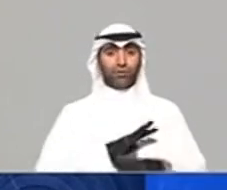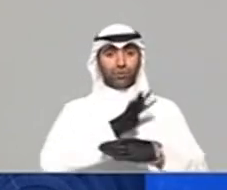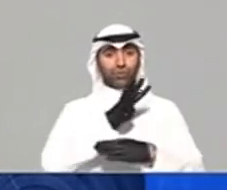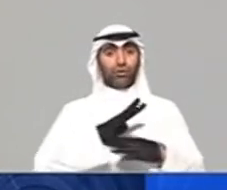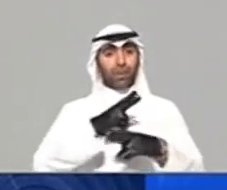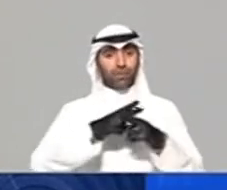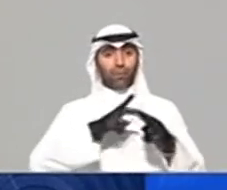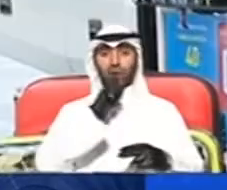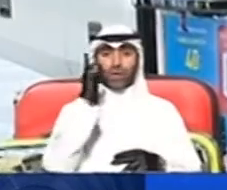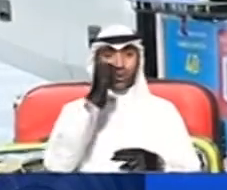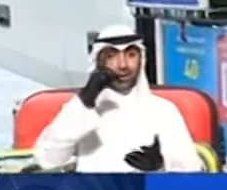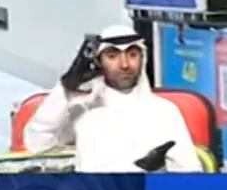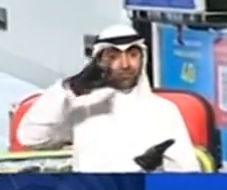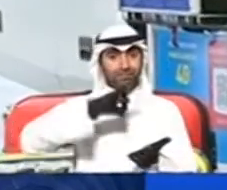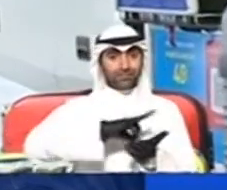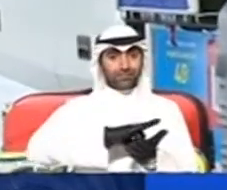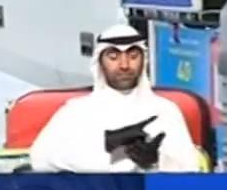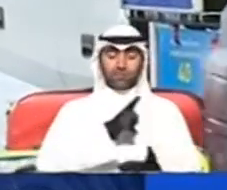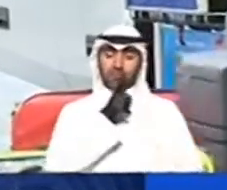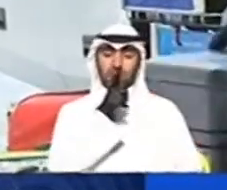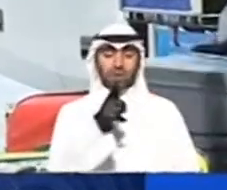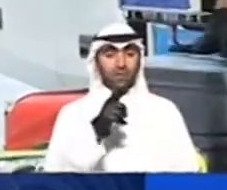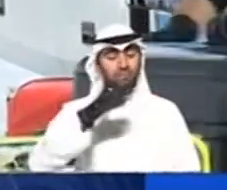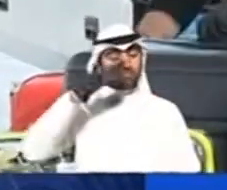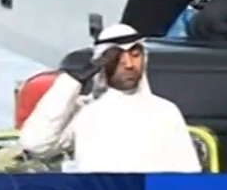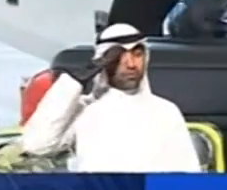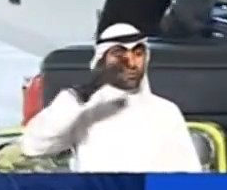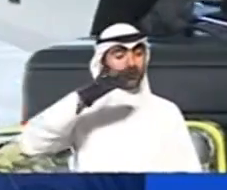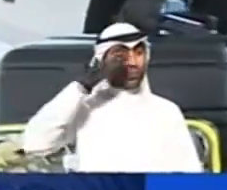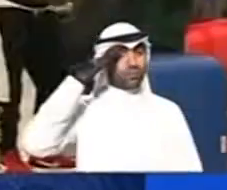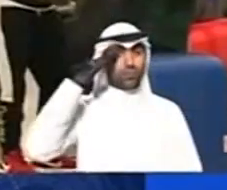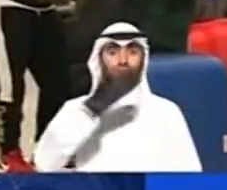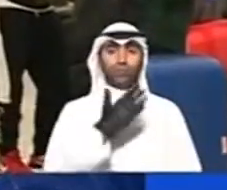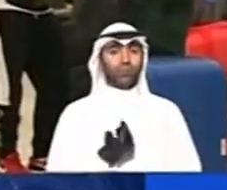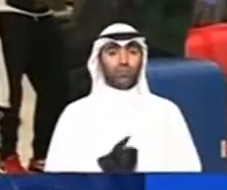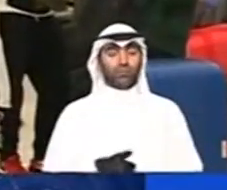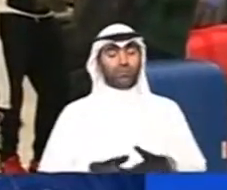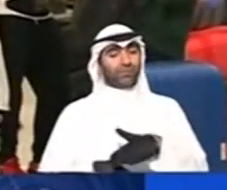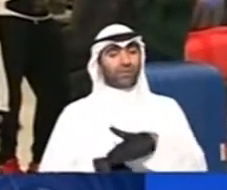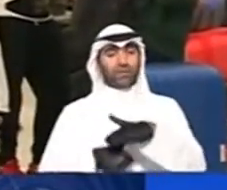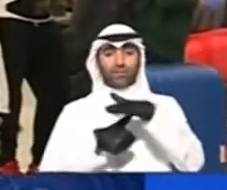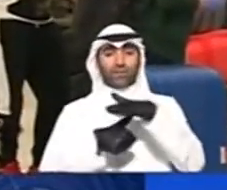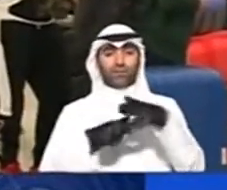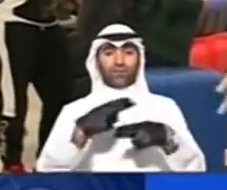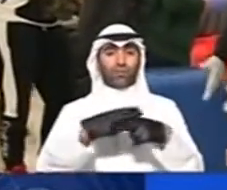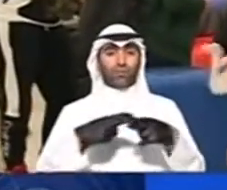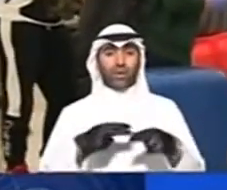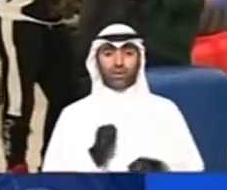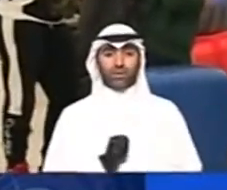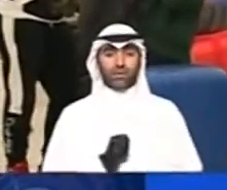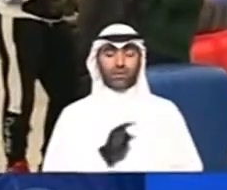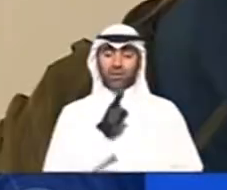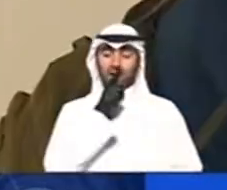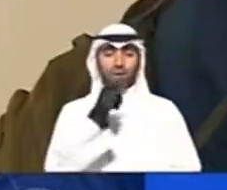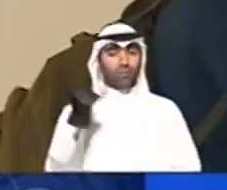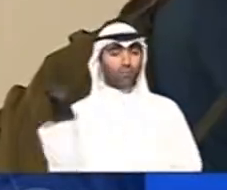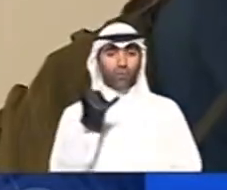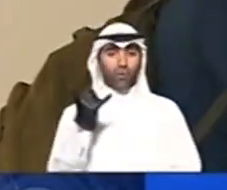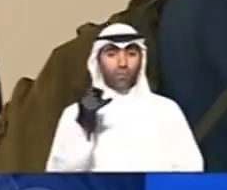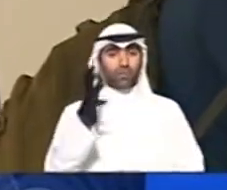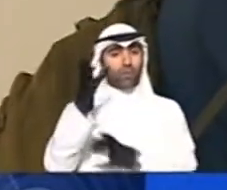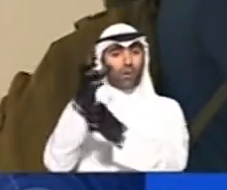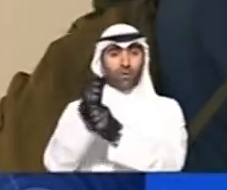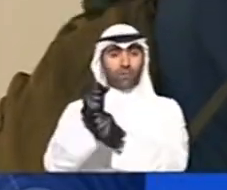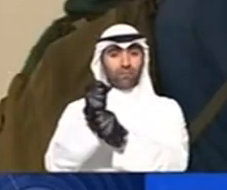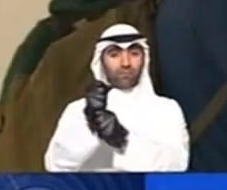والثناء لحضرة صاحب السمو أمير البلاد ولكل الجهود التي بذلت وتبذل